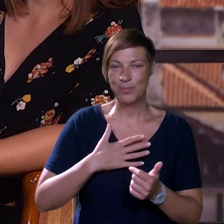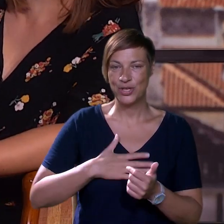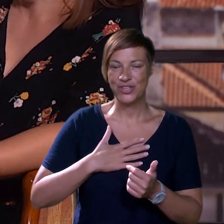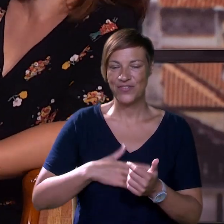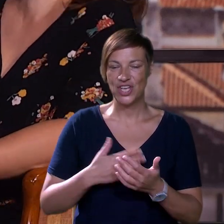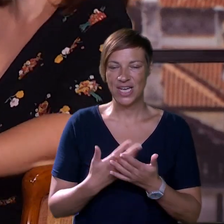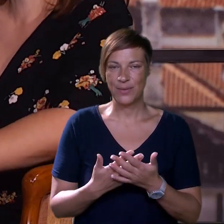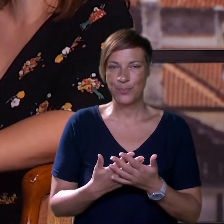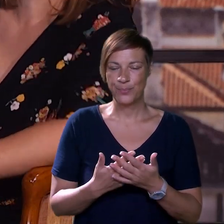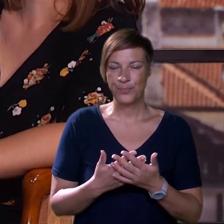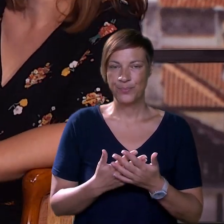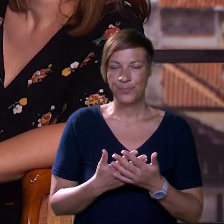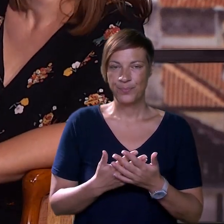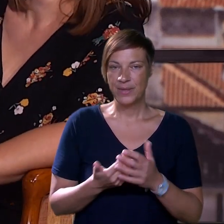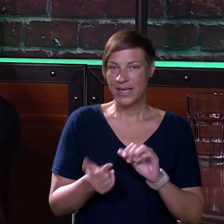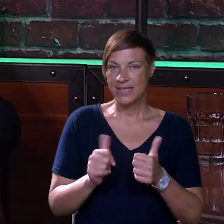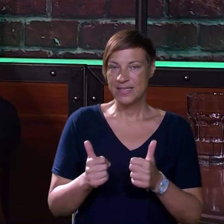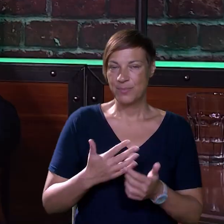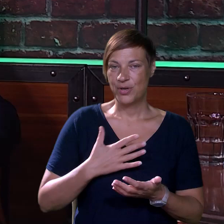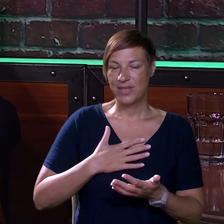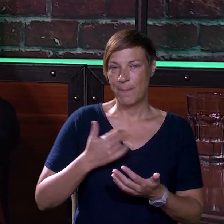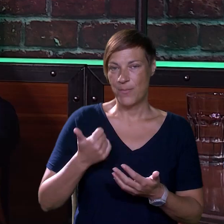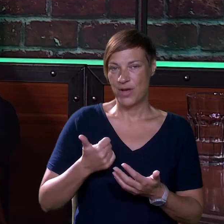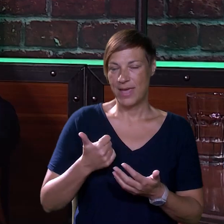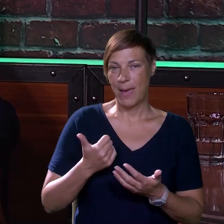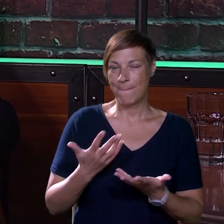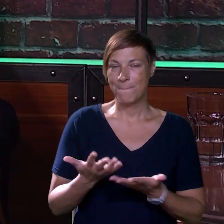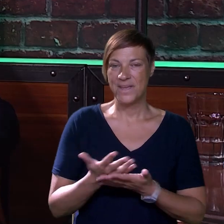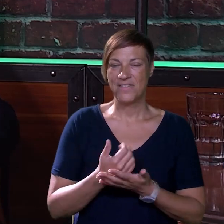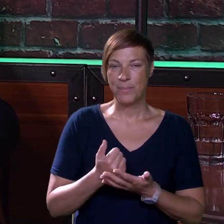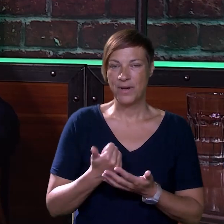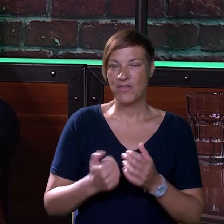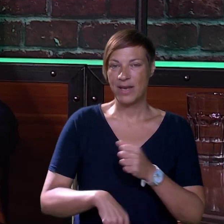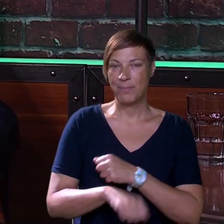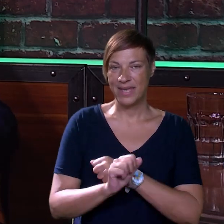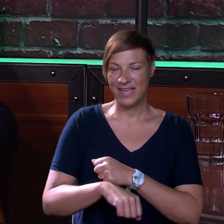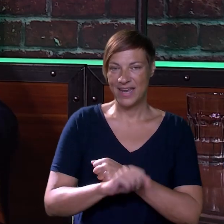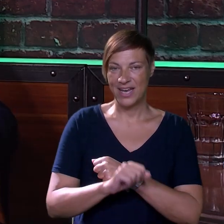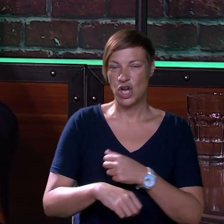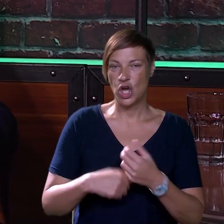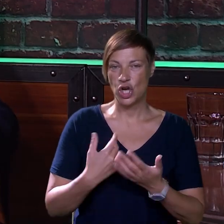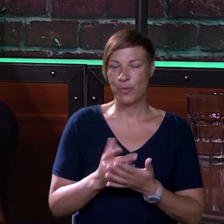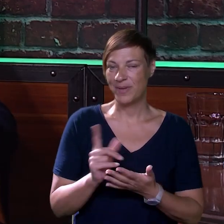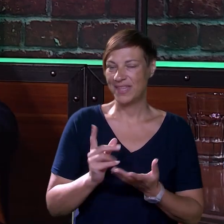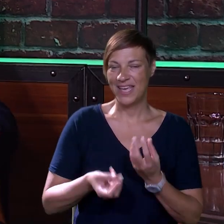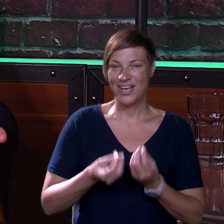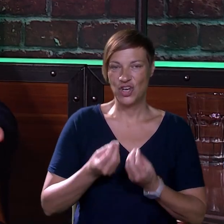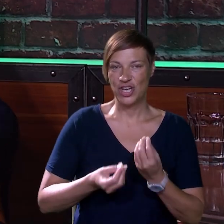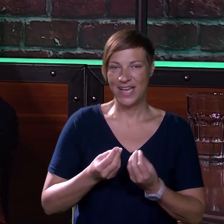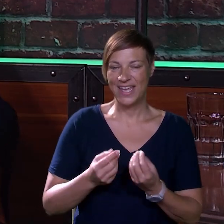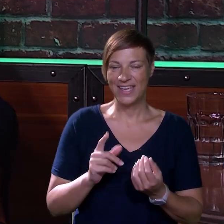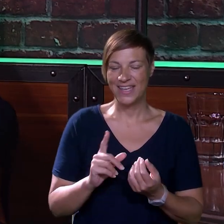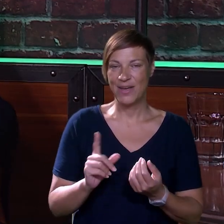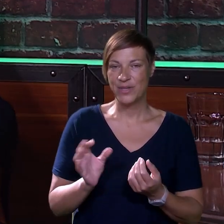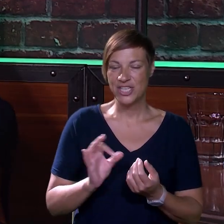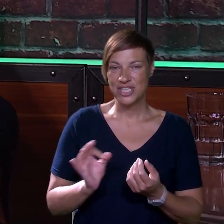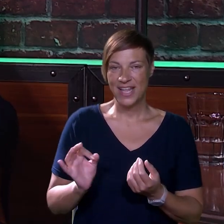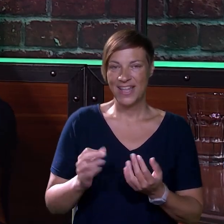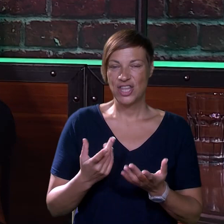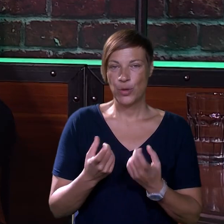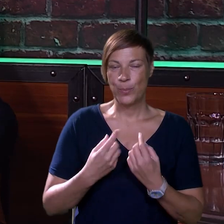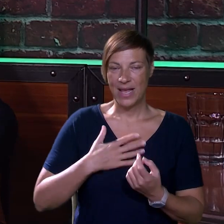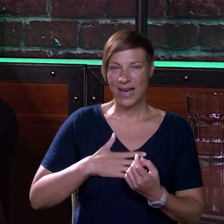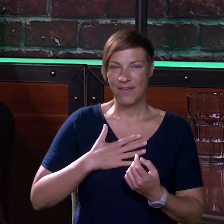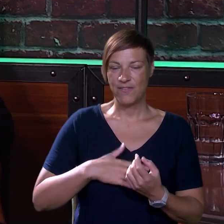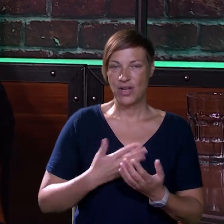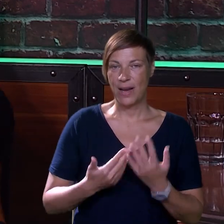volite? Sport, to mi je moja prva preokupacija i volim igrati nogomet, iako ne igram ništa dobro,